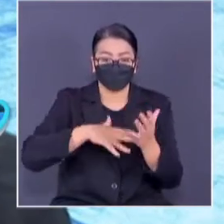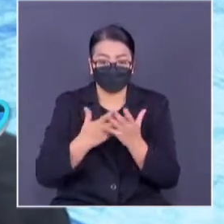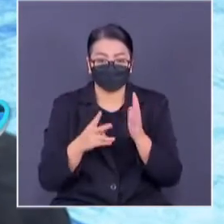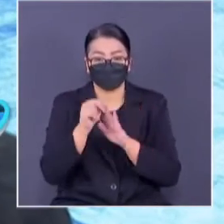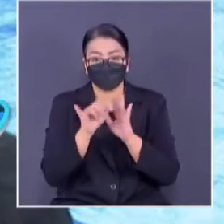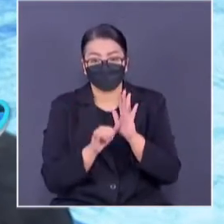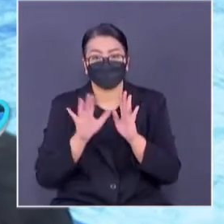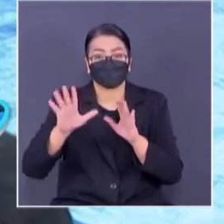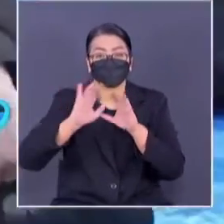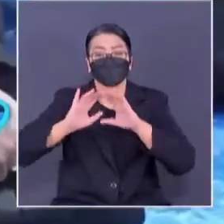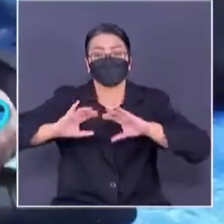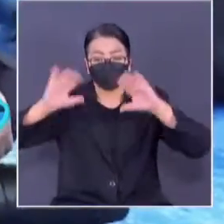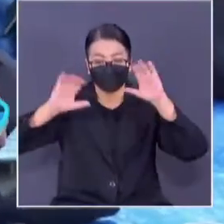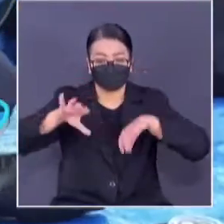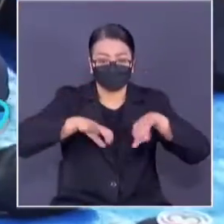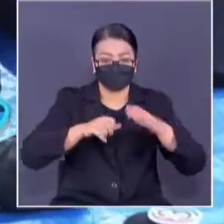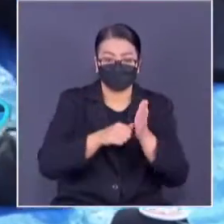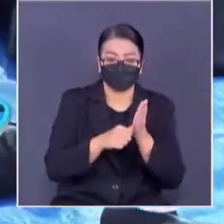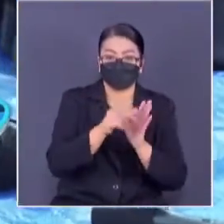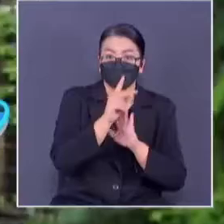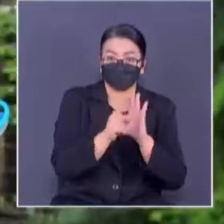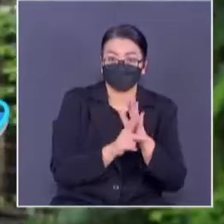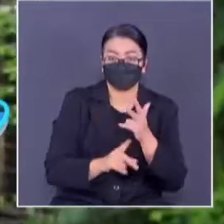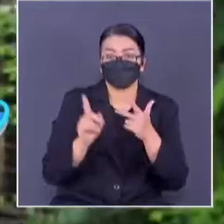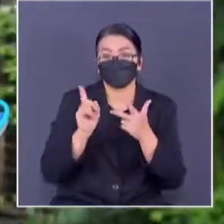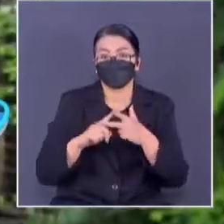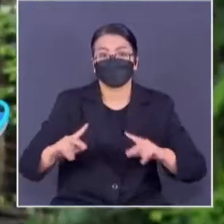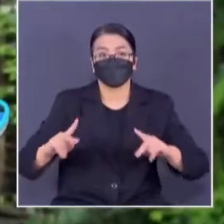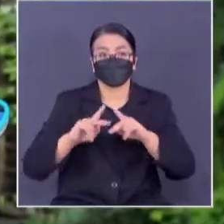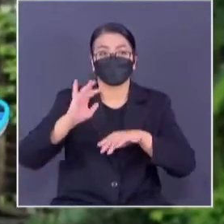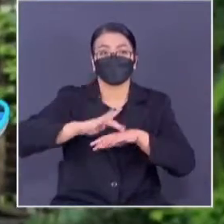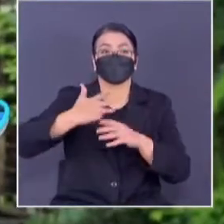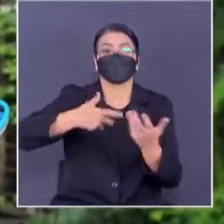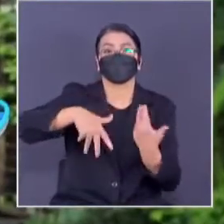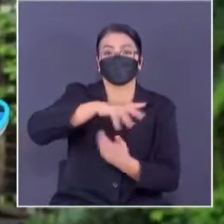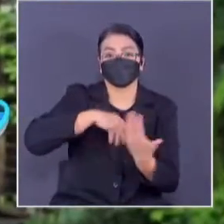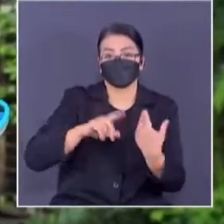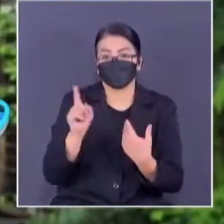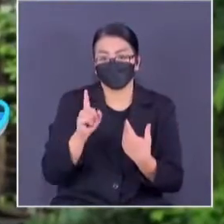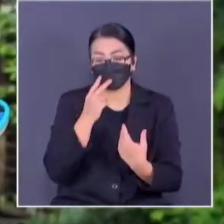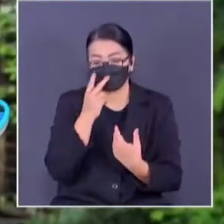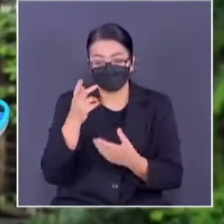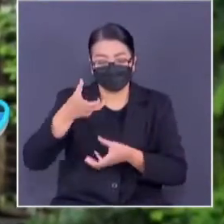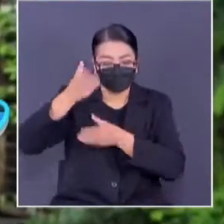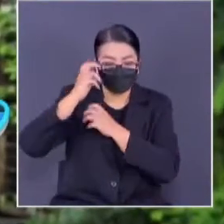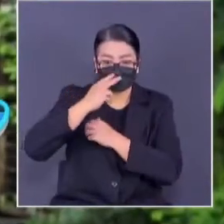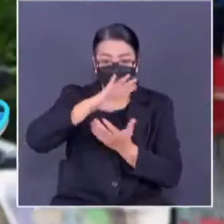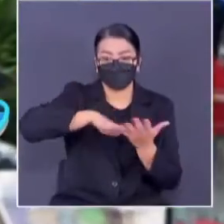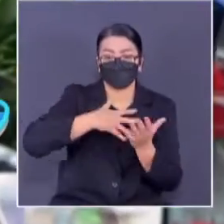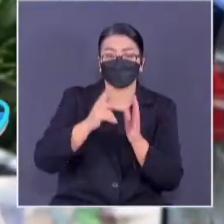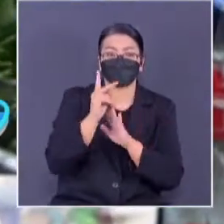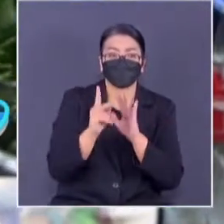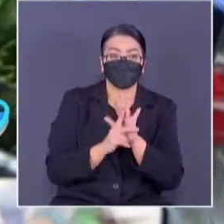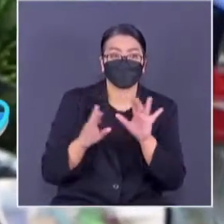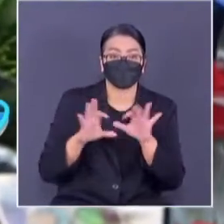ของรัฐก็ไปดำเนินการนอกจากนี้ยังมอบหมายให้กระทรวงทรัพยากรธรรมชาติและสิ่งแวดล้อมครับไปทบทวนกฎหมายที่เกี่ยว